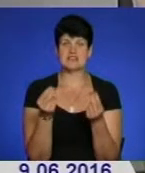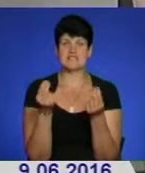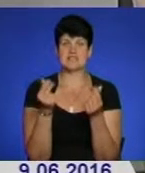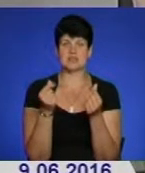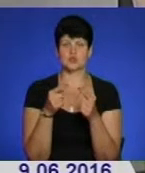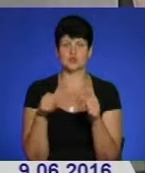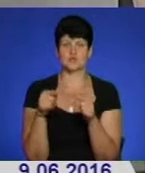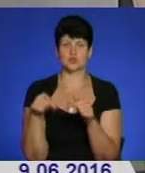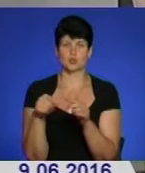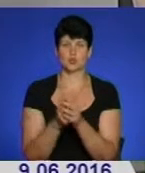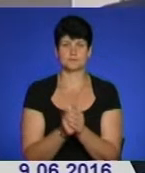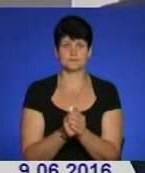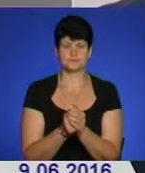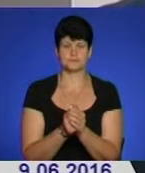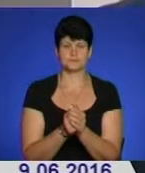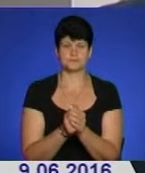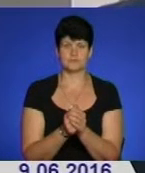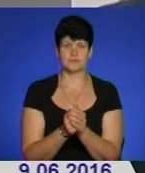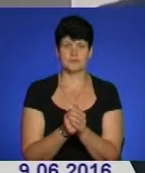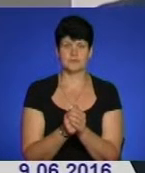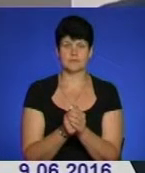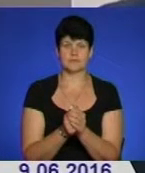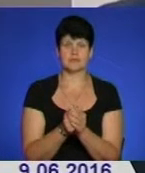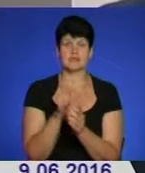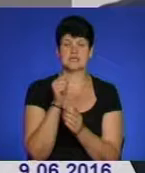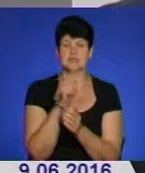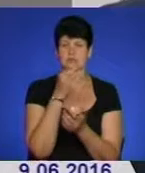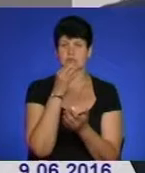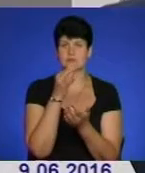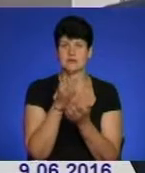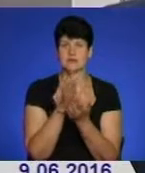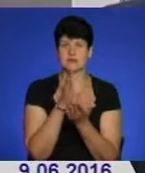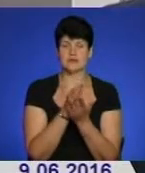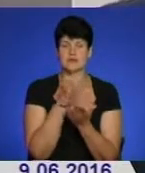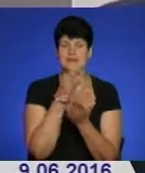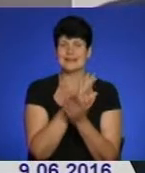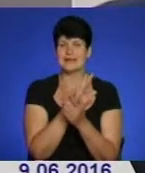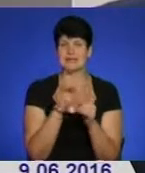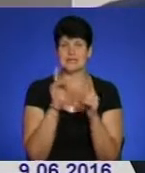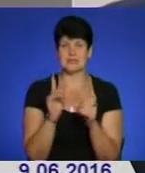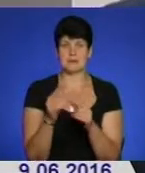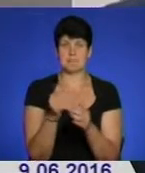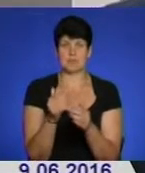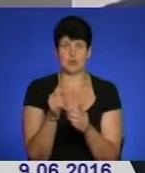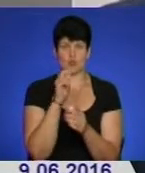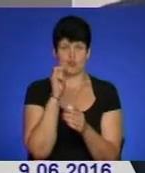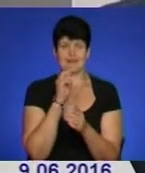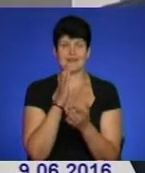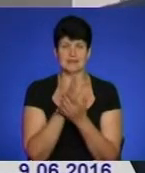структур. Є відповідальність не тільки перед Україною, а є відповідальність